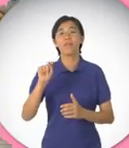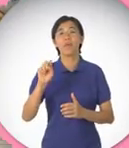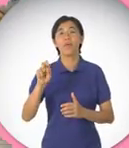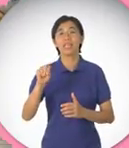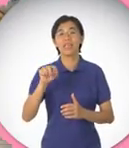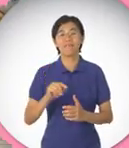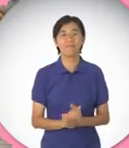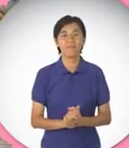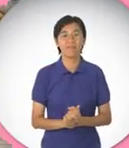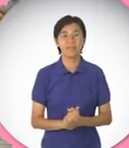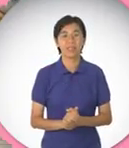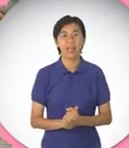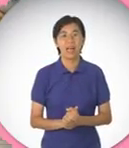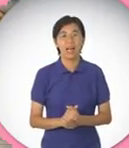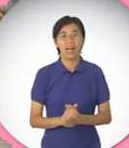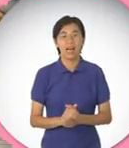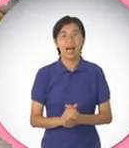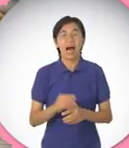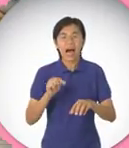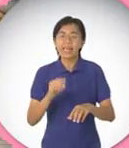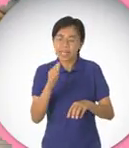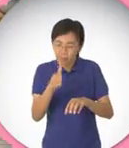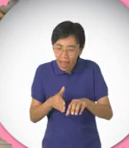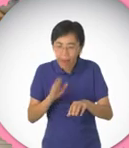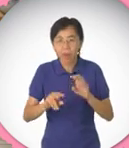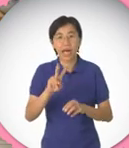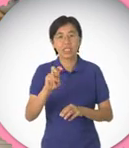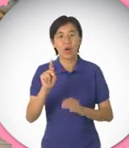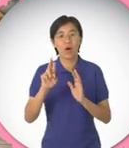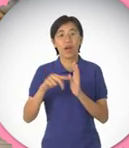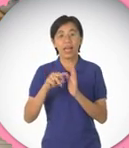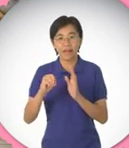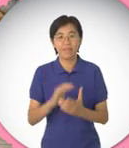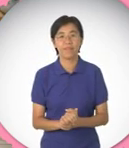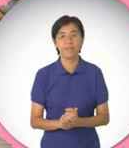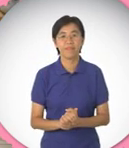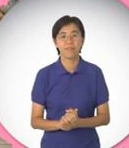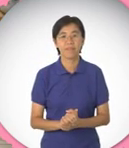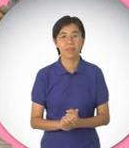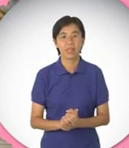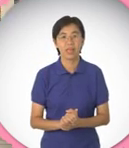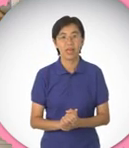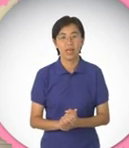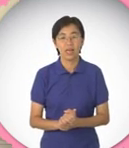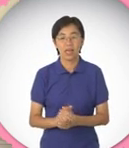ช่ชิ้นละ200กรัม 200กรัมนะคะ ตัดได้เลยเดี๋ยวจะเอาแป้งโรยให้นิดนึงมันจะได้ไม่ติด